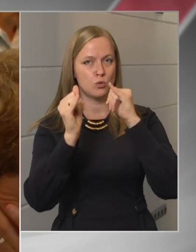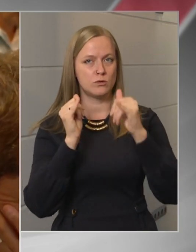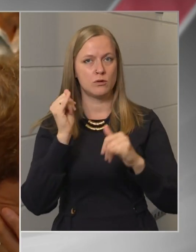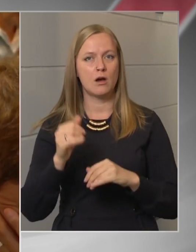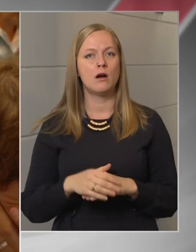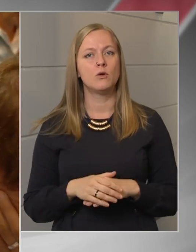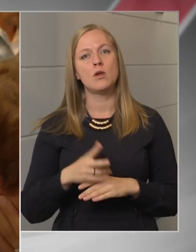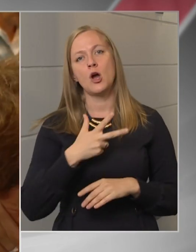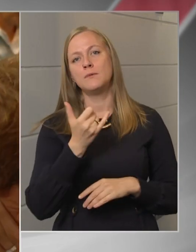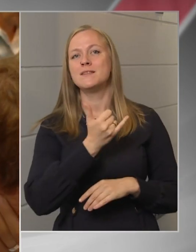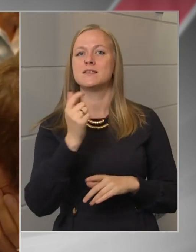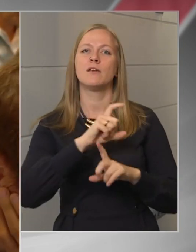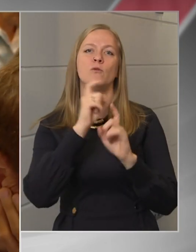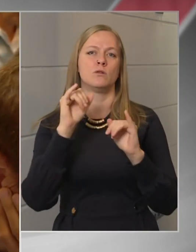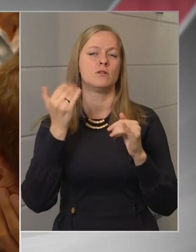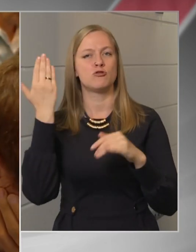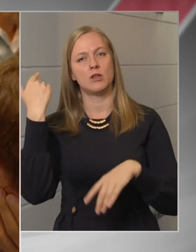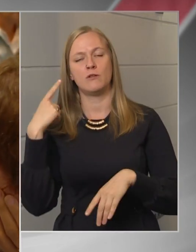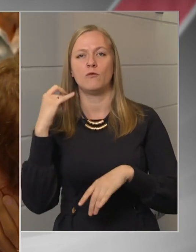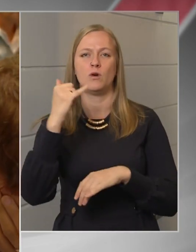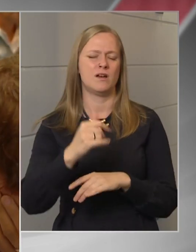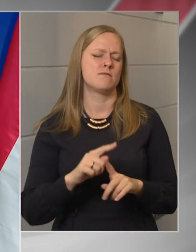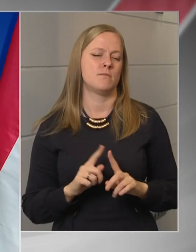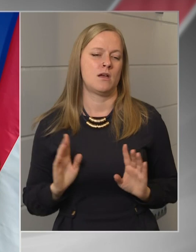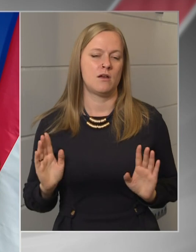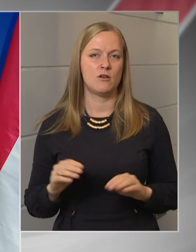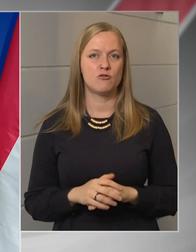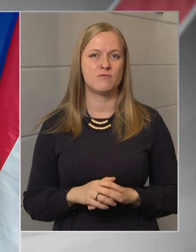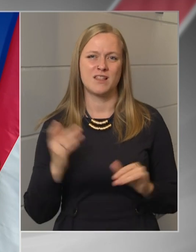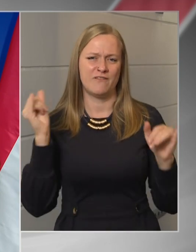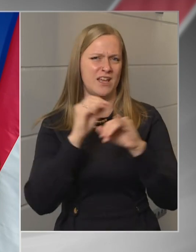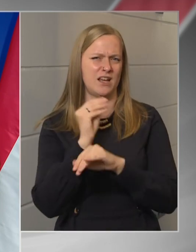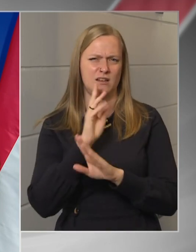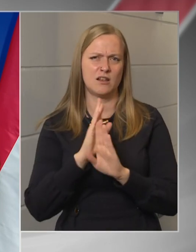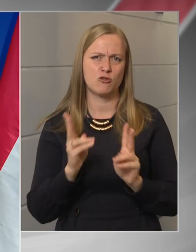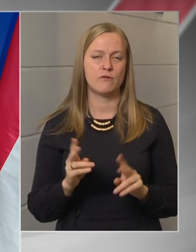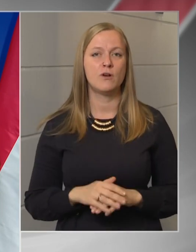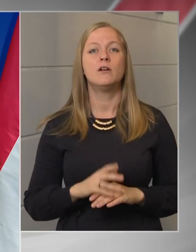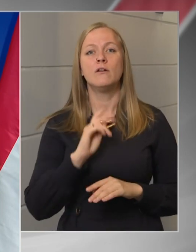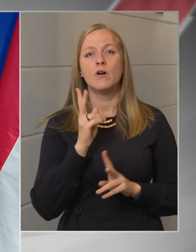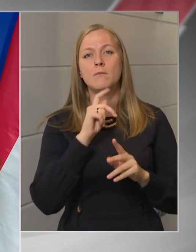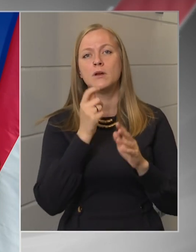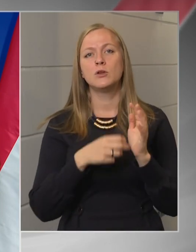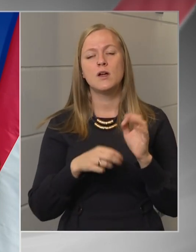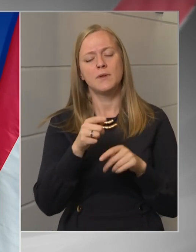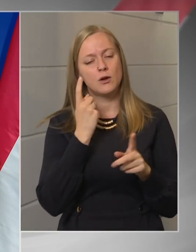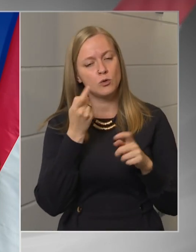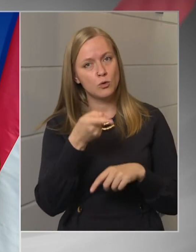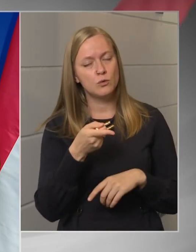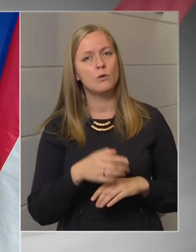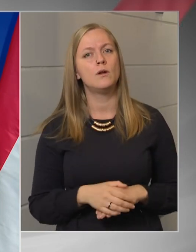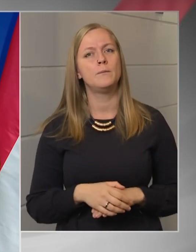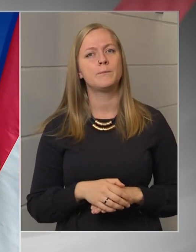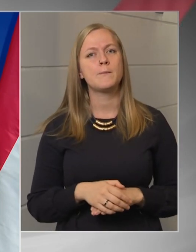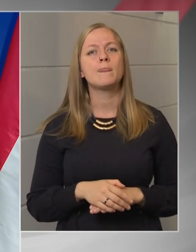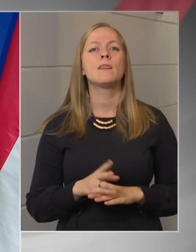30 éve is így jártam, ezután is Nem, az egészen más, az... Nagy féle értés van, van a Magyarország... Amire ön gondol, az az, hogy